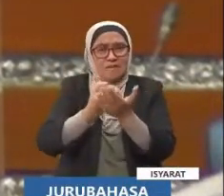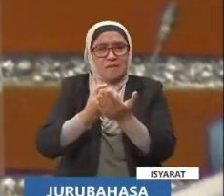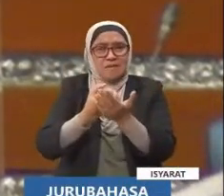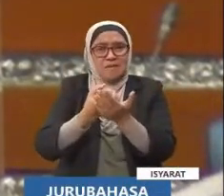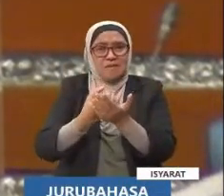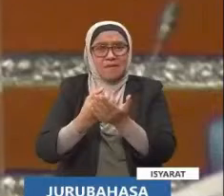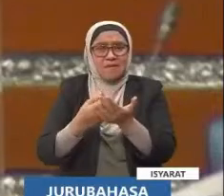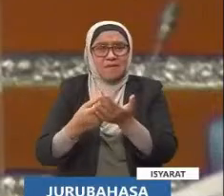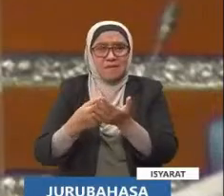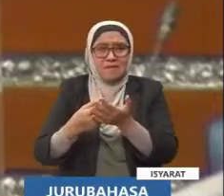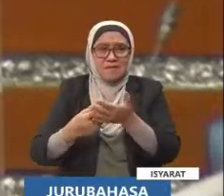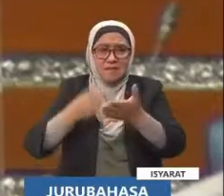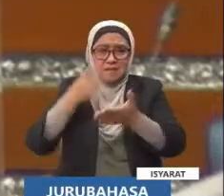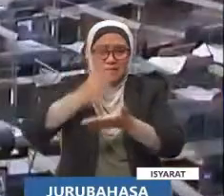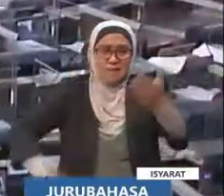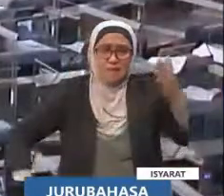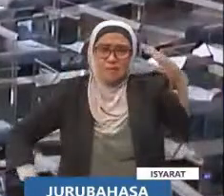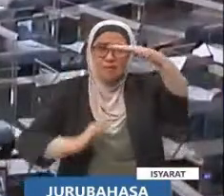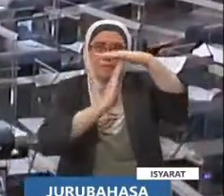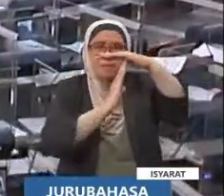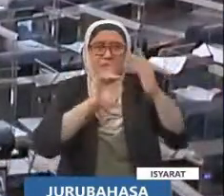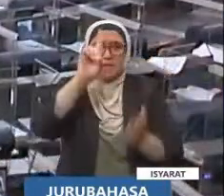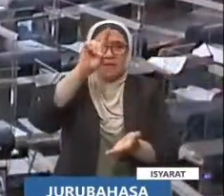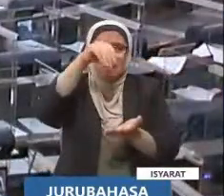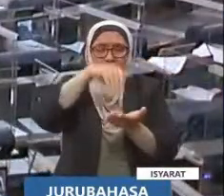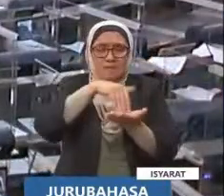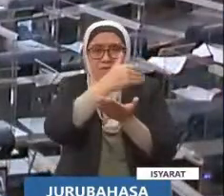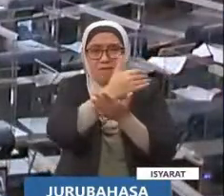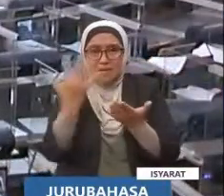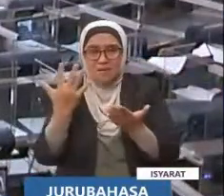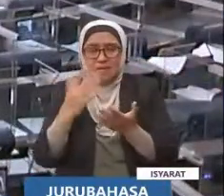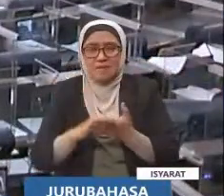1599 dimana pada